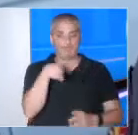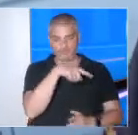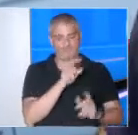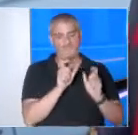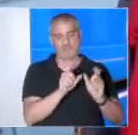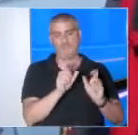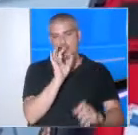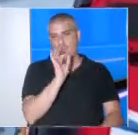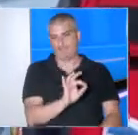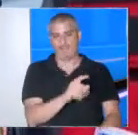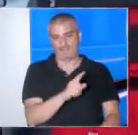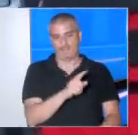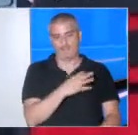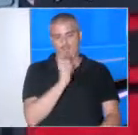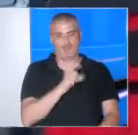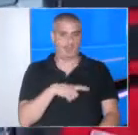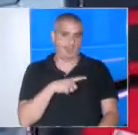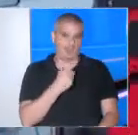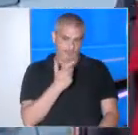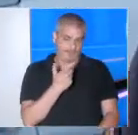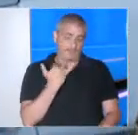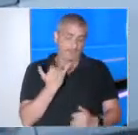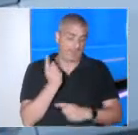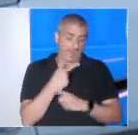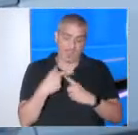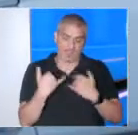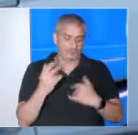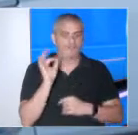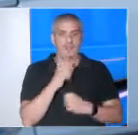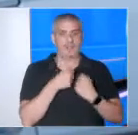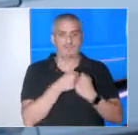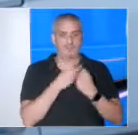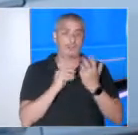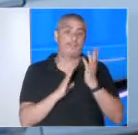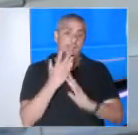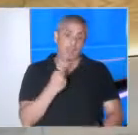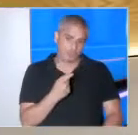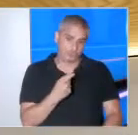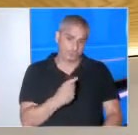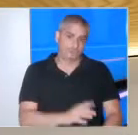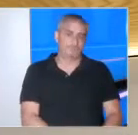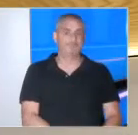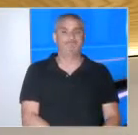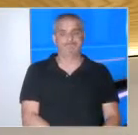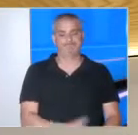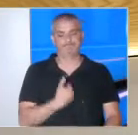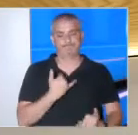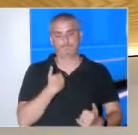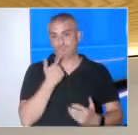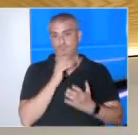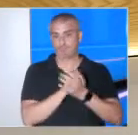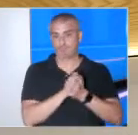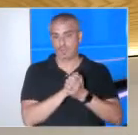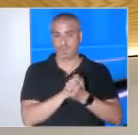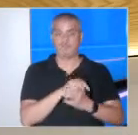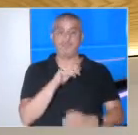ולמנוע פגיעה בנפש. בשלב זה עדיין מתמודדים עם האש. אנחנו עכשיו אומרים שלום